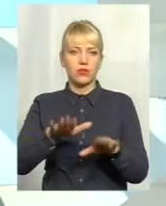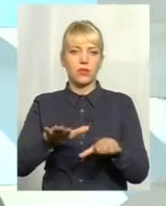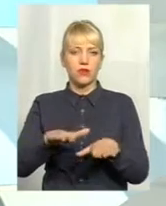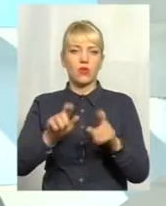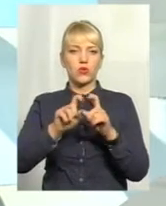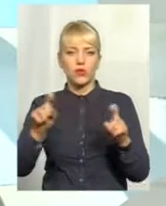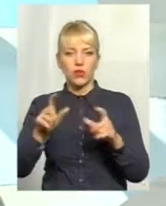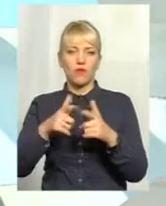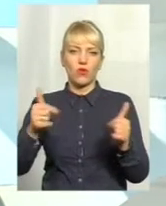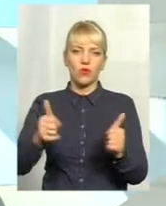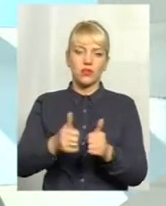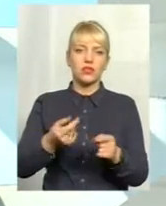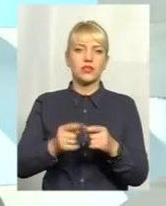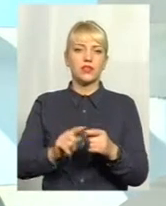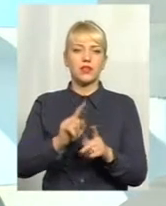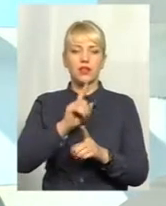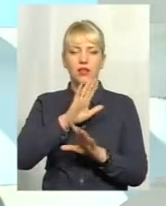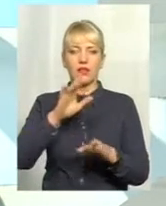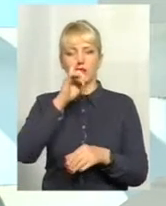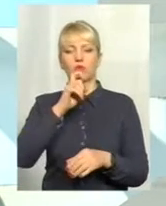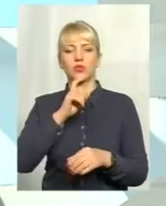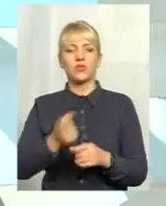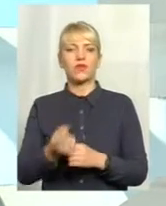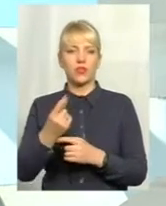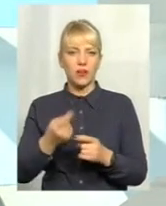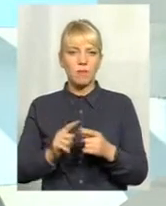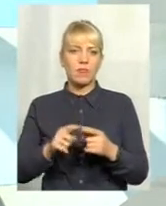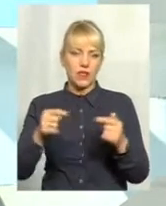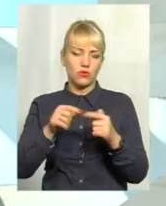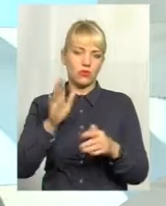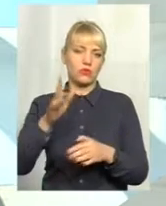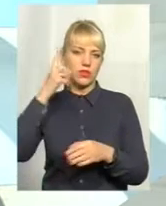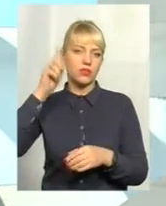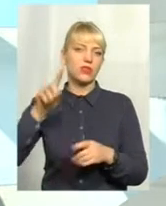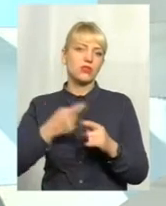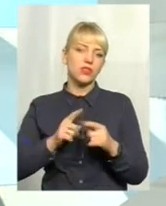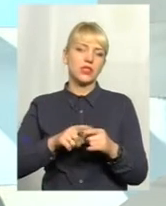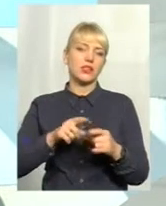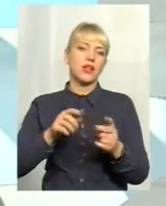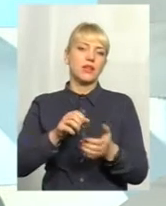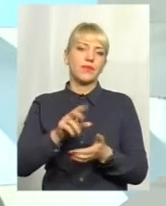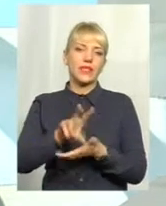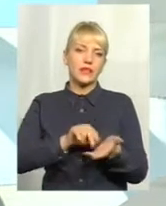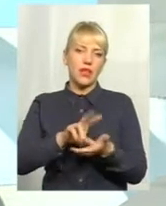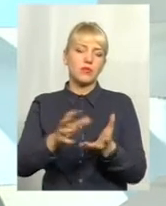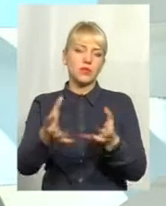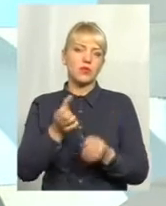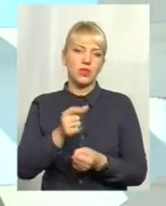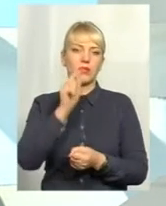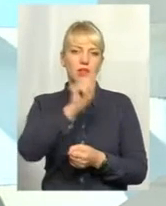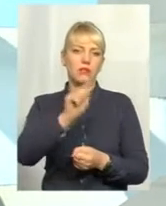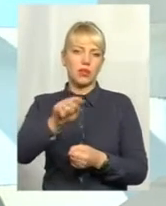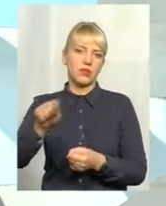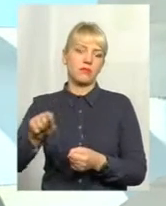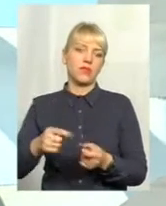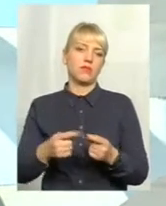установи, організації, тобто це не буде якийсь незрозумілий запис, а буде чітко зазначено, що запис отриманий там-то, там-то. Відповідно, суд розцінить це як доказ.